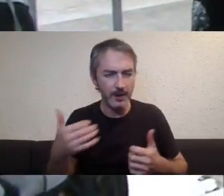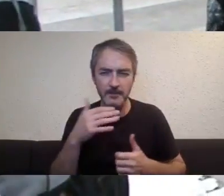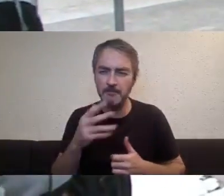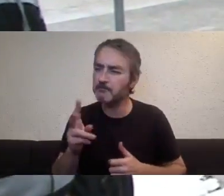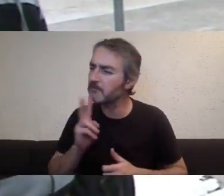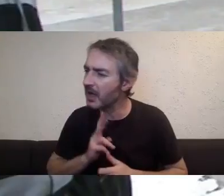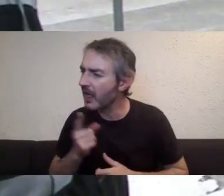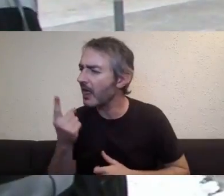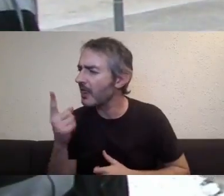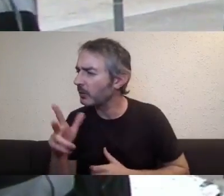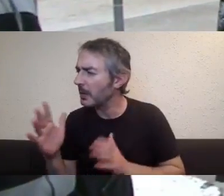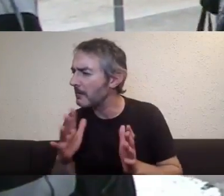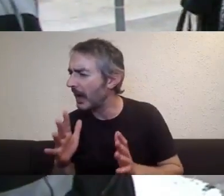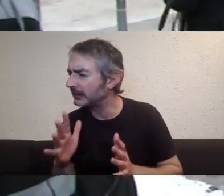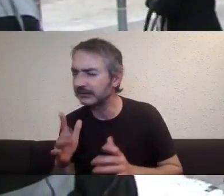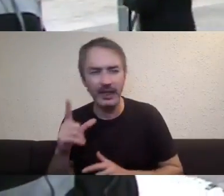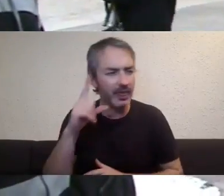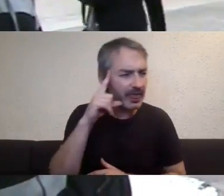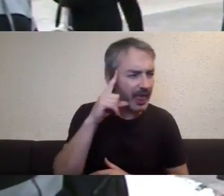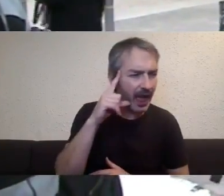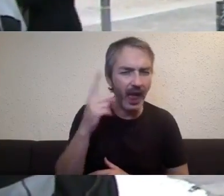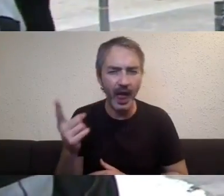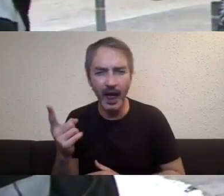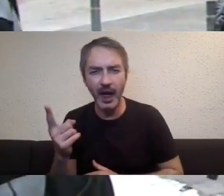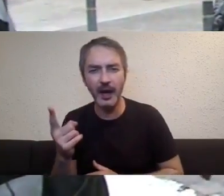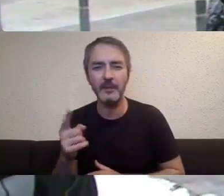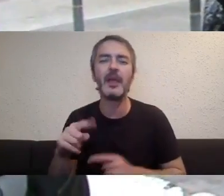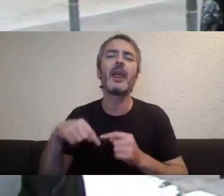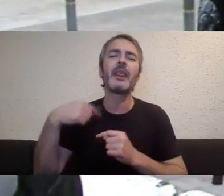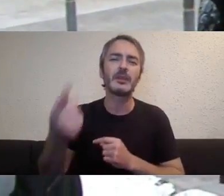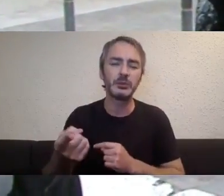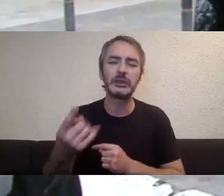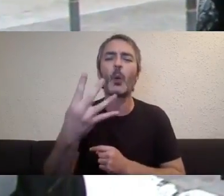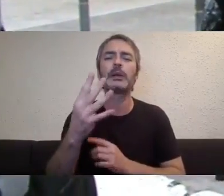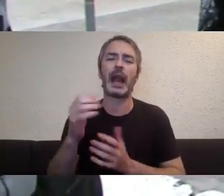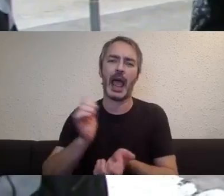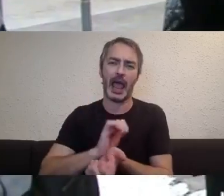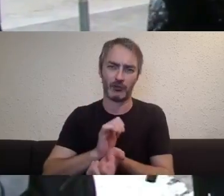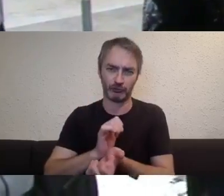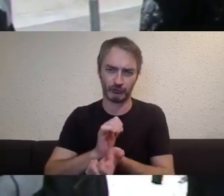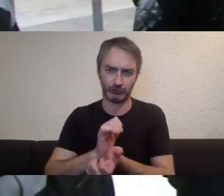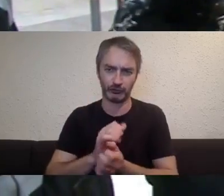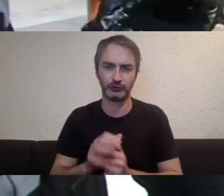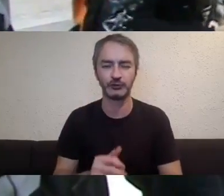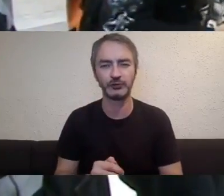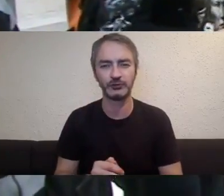no recordo exactament quants dies eren. El 28 de març o 29 sí, va ser la primera data i es va desallotjar el